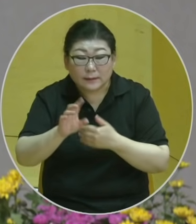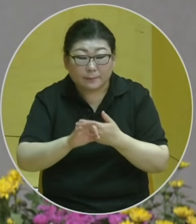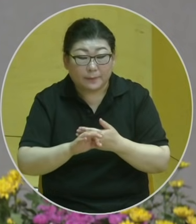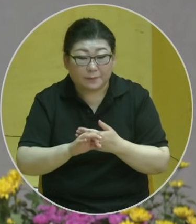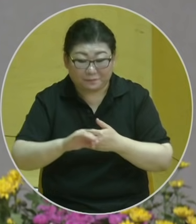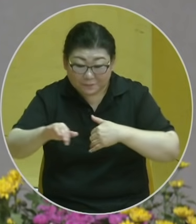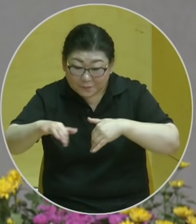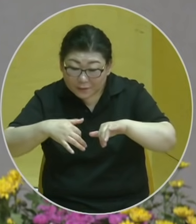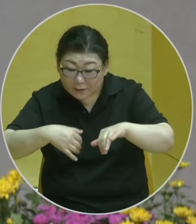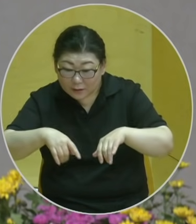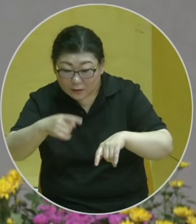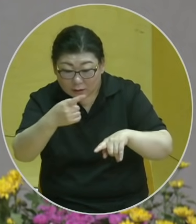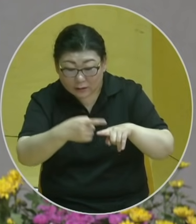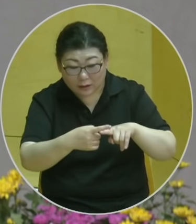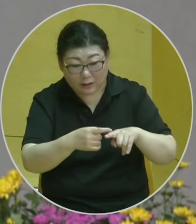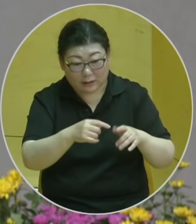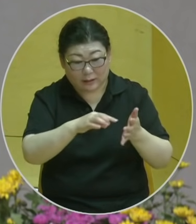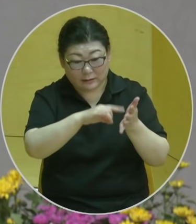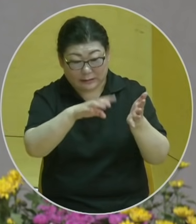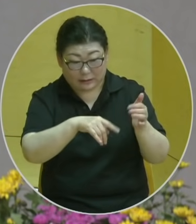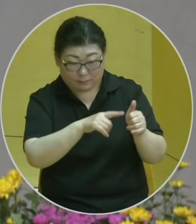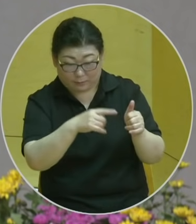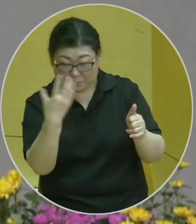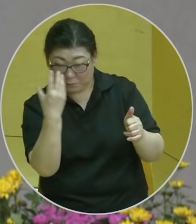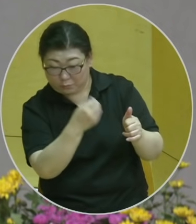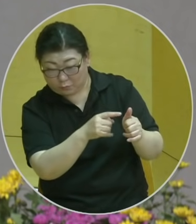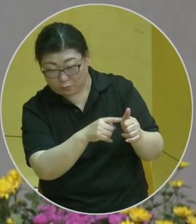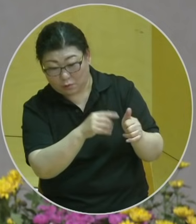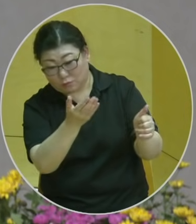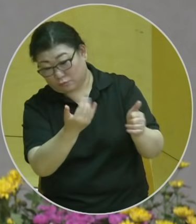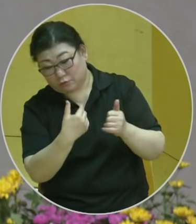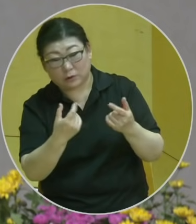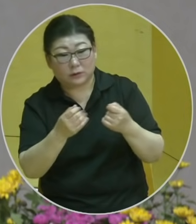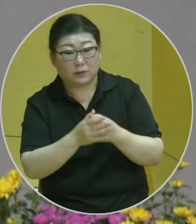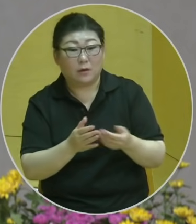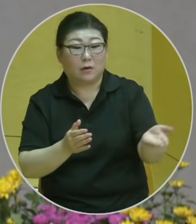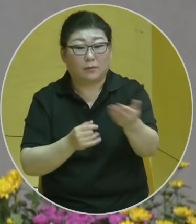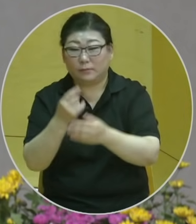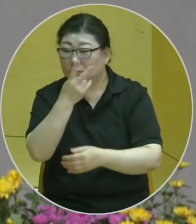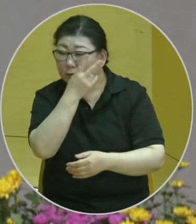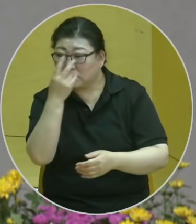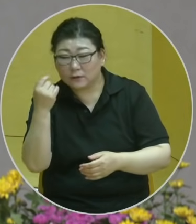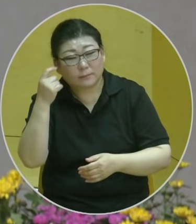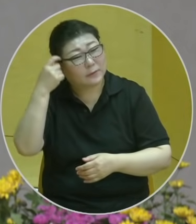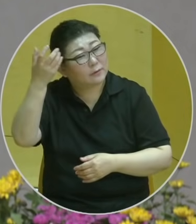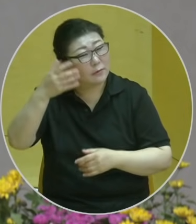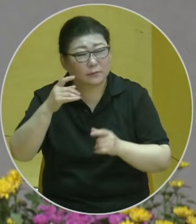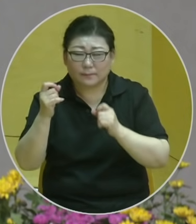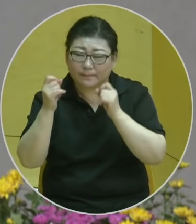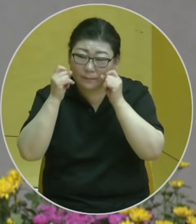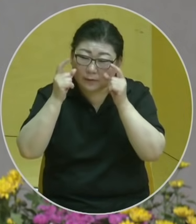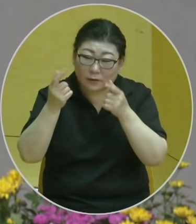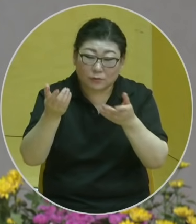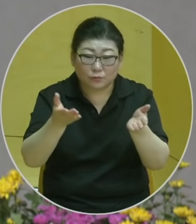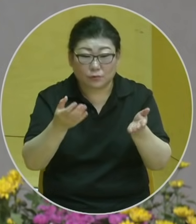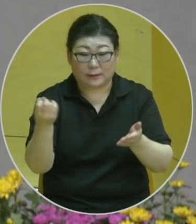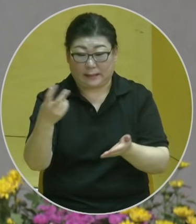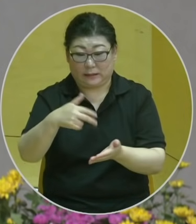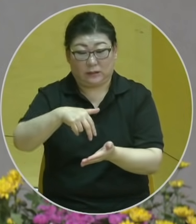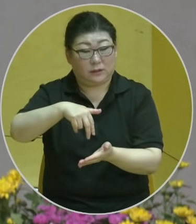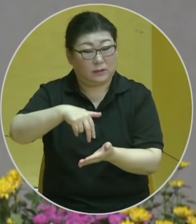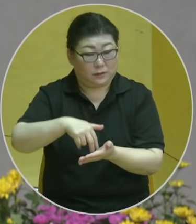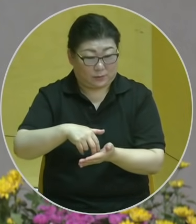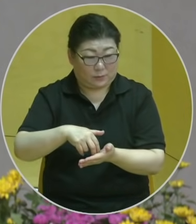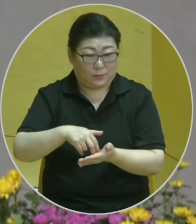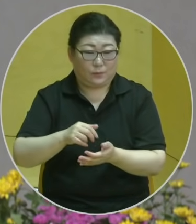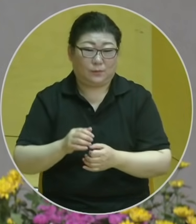앉은 것을 보고 부르신 것처럼 오늘 이 말씀을 통해서 잠자는 여러분의 영혼을 다시 일으켜 세우고 다시 여러분이 일어서시고